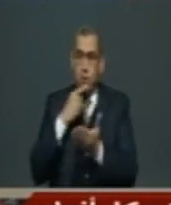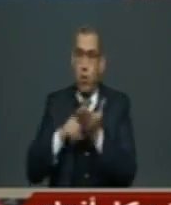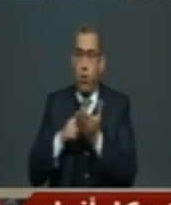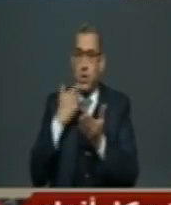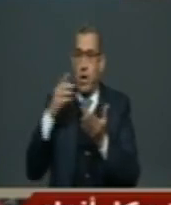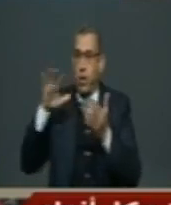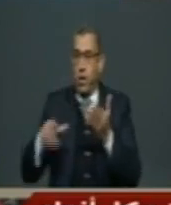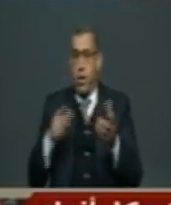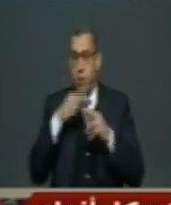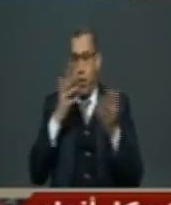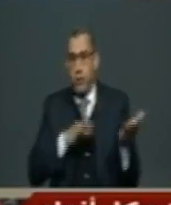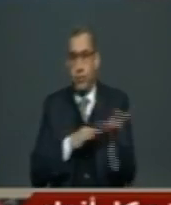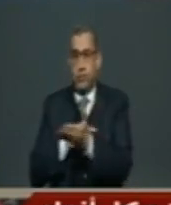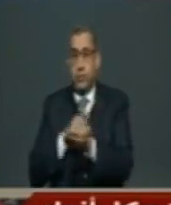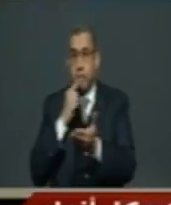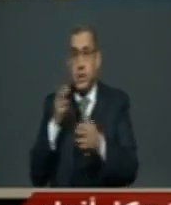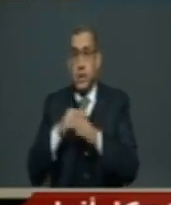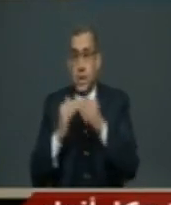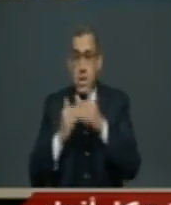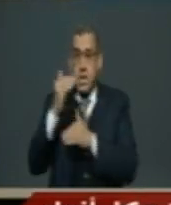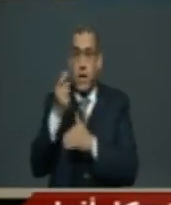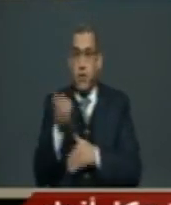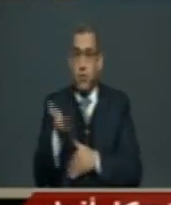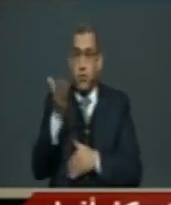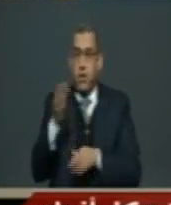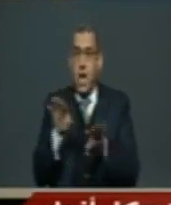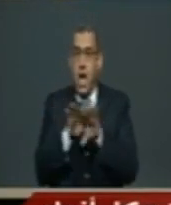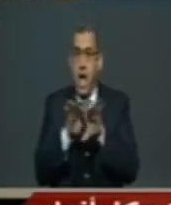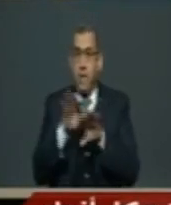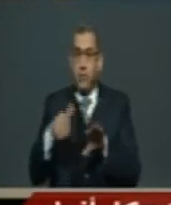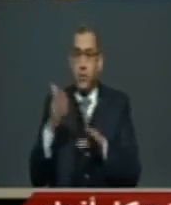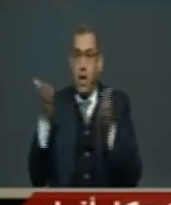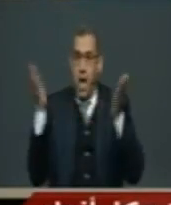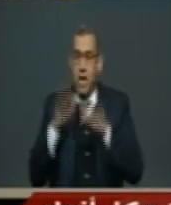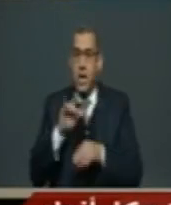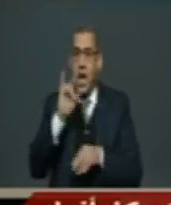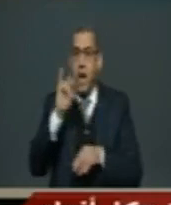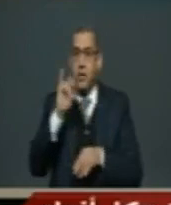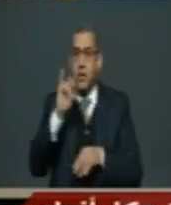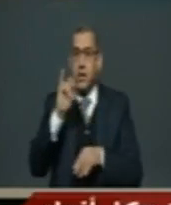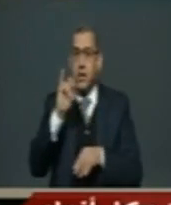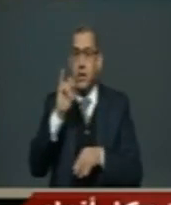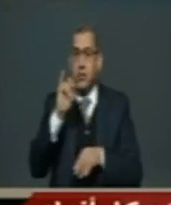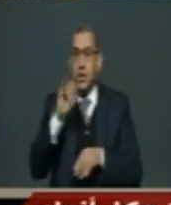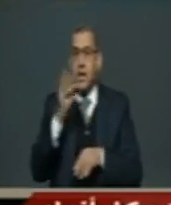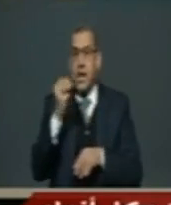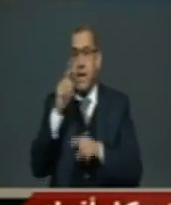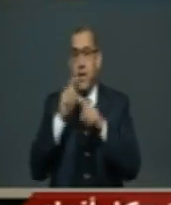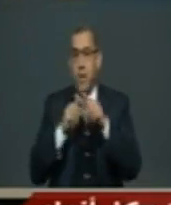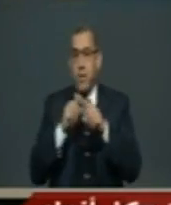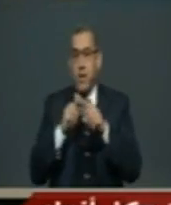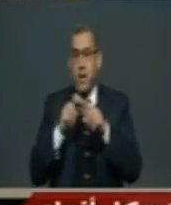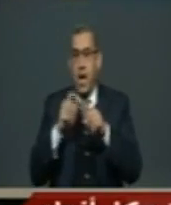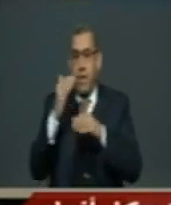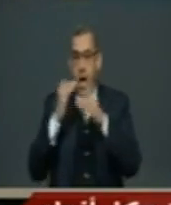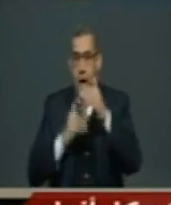ليس فقط مع زيادة اسعار القمح اللي وصلت لاكتر من 50 النهاردة، يمكن 30% من الاسعار ما قبل كورونا،